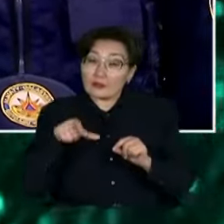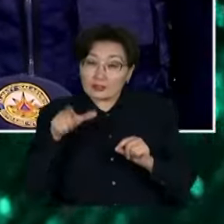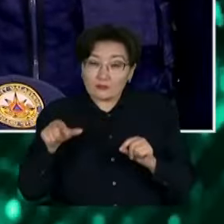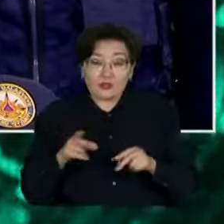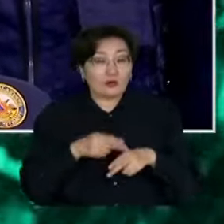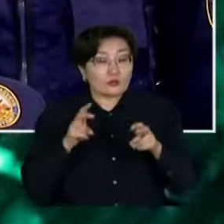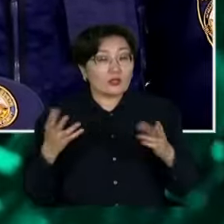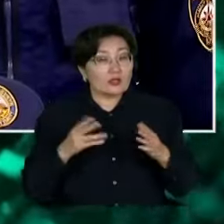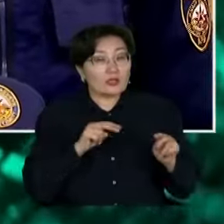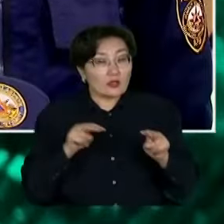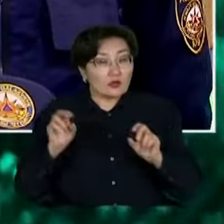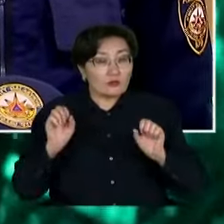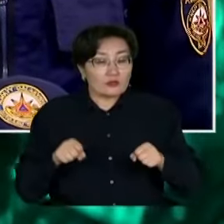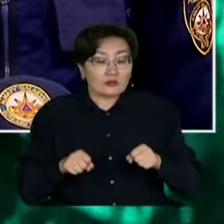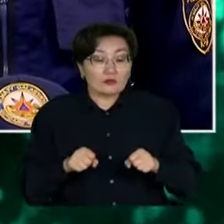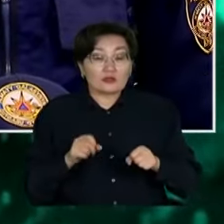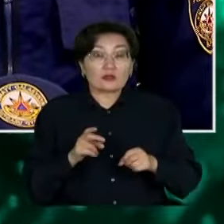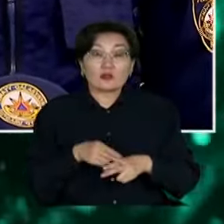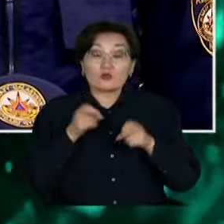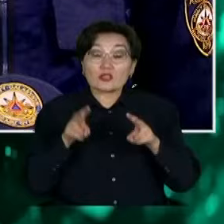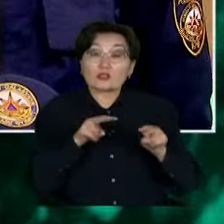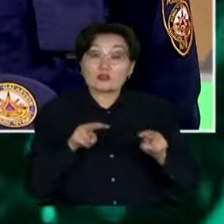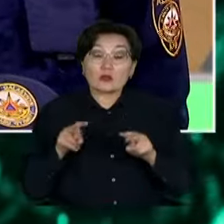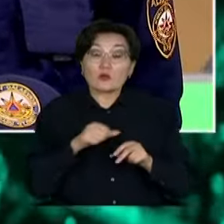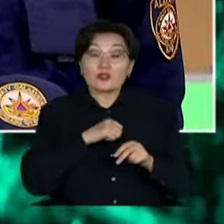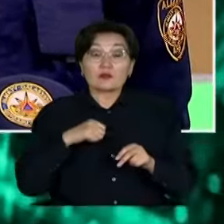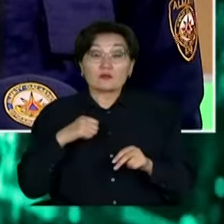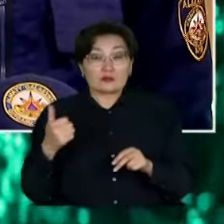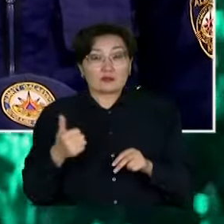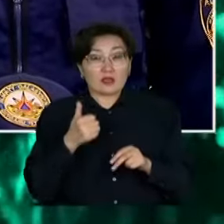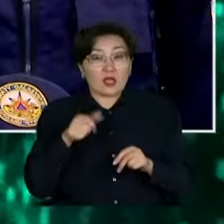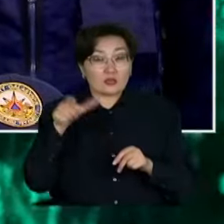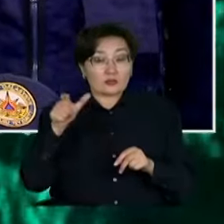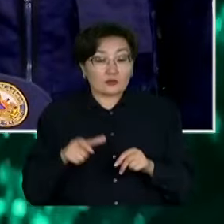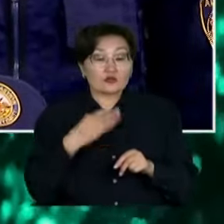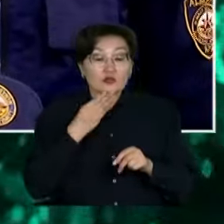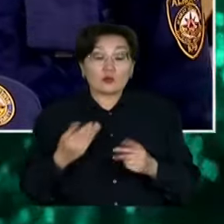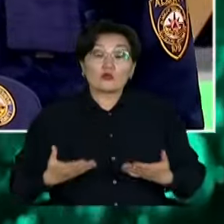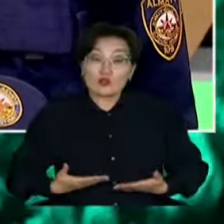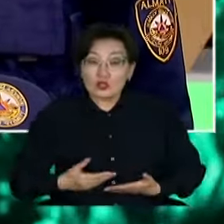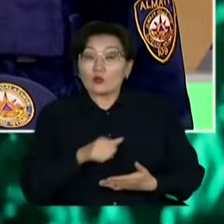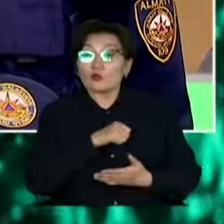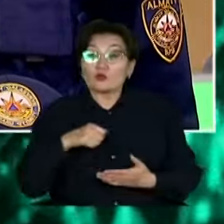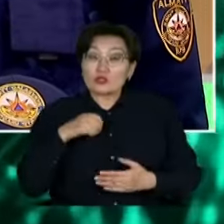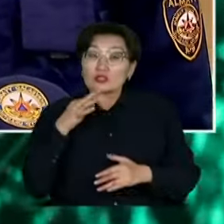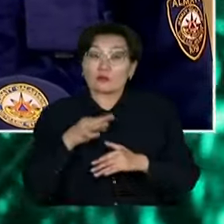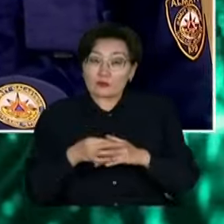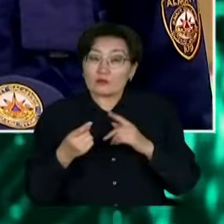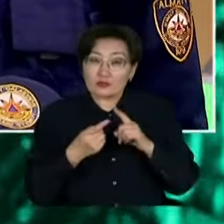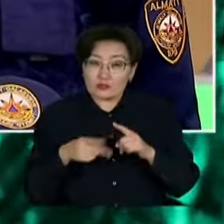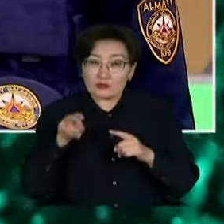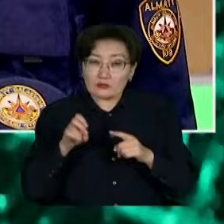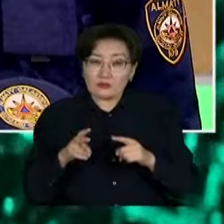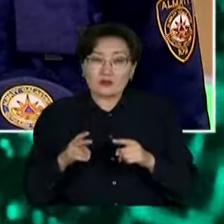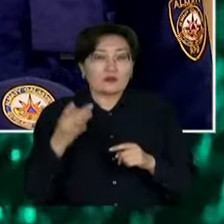Иә. Енді қауіпсіздігін қадағалағанда ең біріншіден адам өзінің өміріне өзі жауапты. Біріншіден дайын болу керек, не